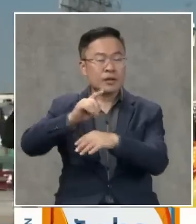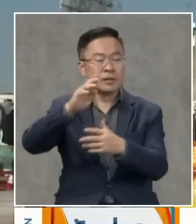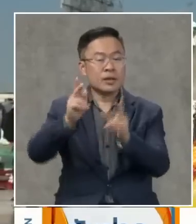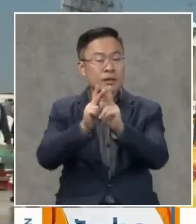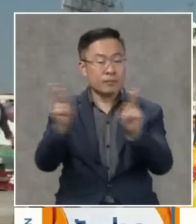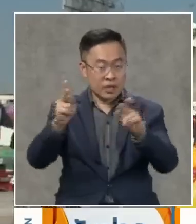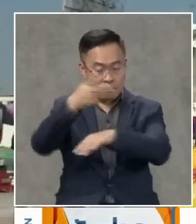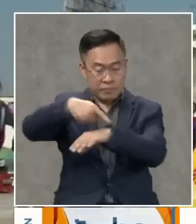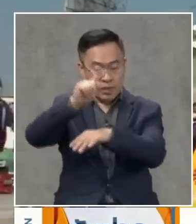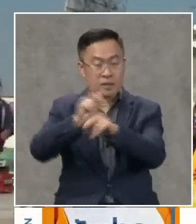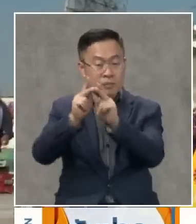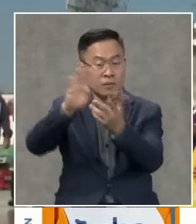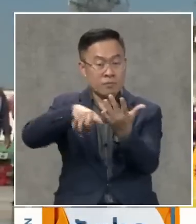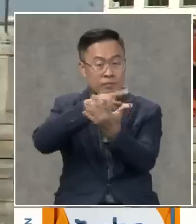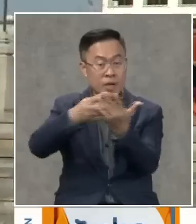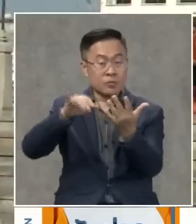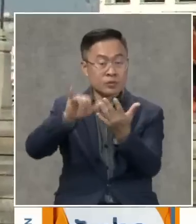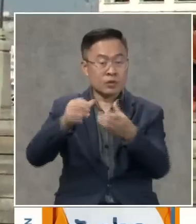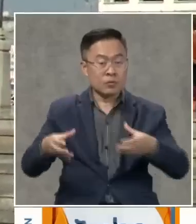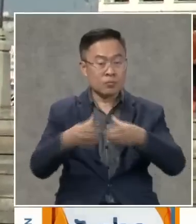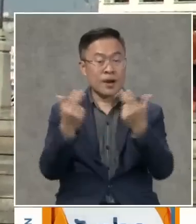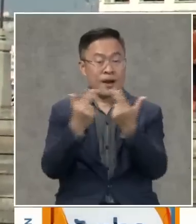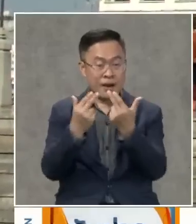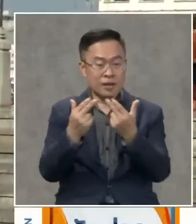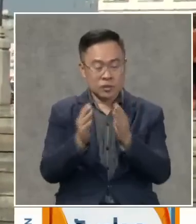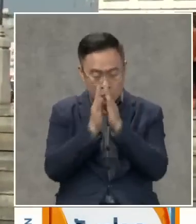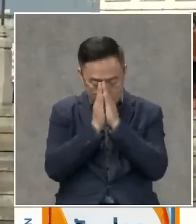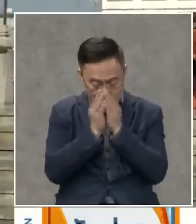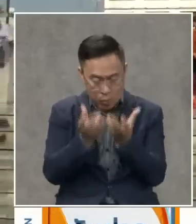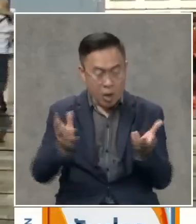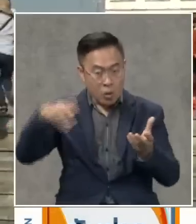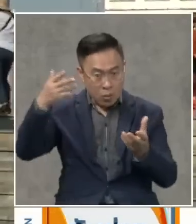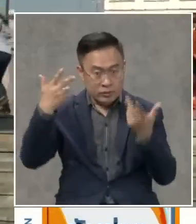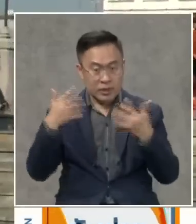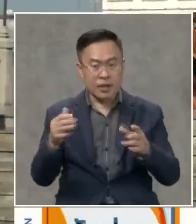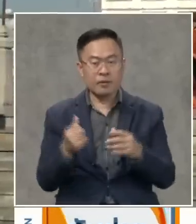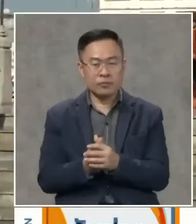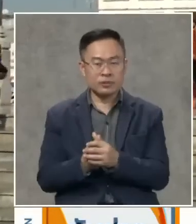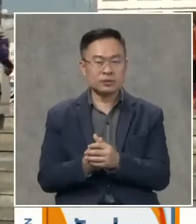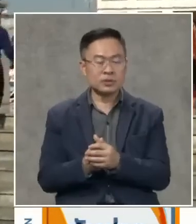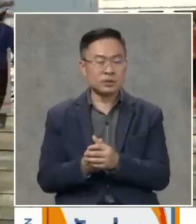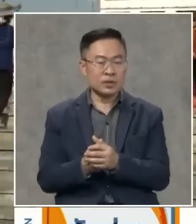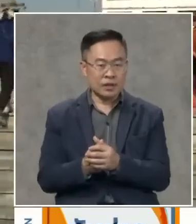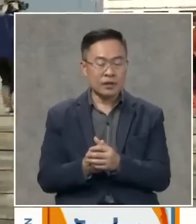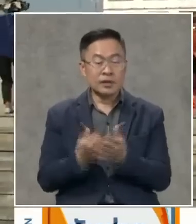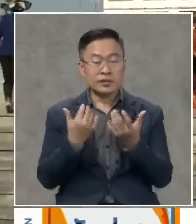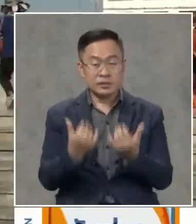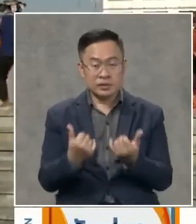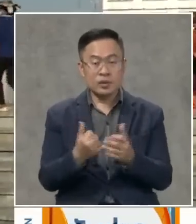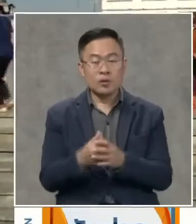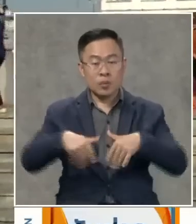ศาสตร์พรรคได้มาทำพิธีบวงสรวงก่อนจะขึ้นเวทีปราศัยก็มีประชาชนทยอยเดินทางมารอต้อนรับเช่นเดียวกันนะ